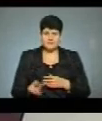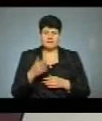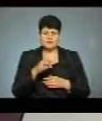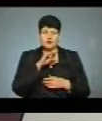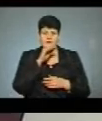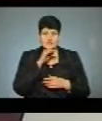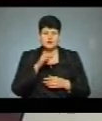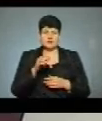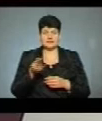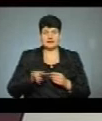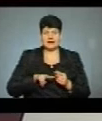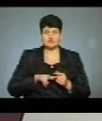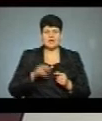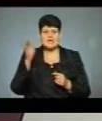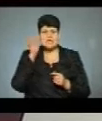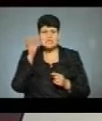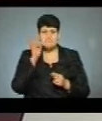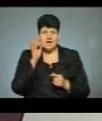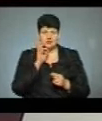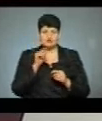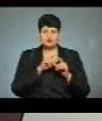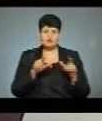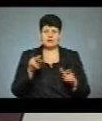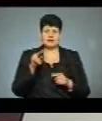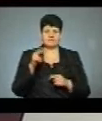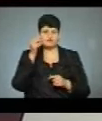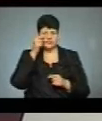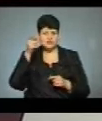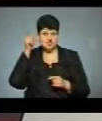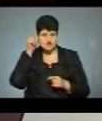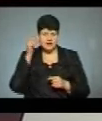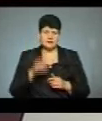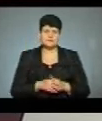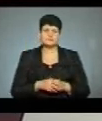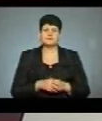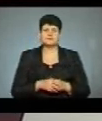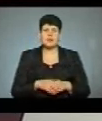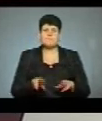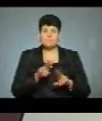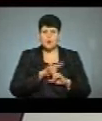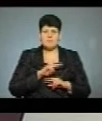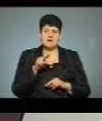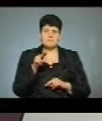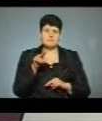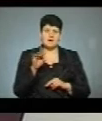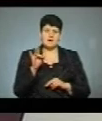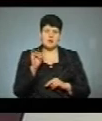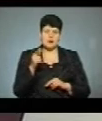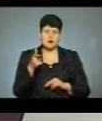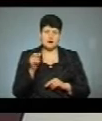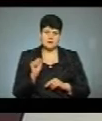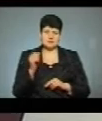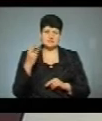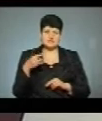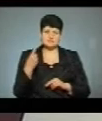ректор німецької вищої технічної школи в Празі, державний радник з електротехніки Чехії і Моравії. Помер у Празі 31